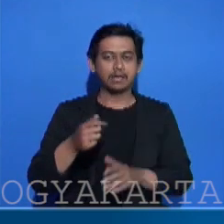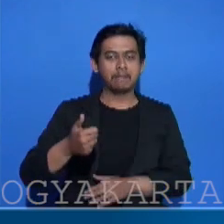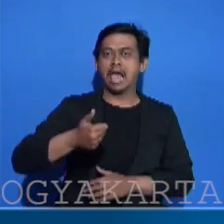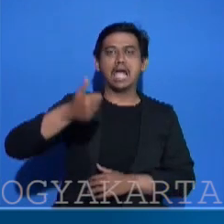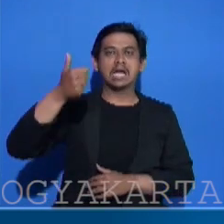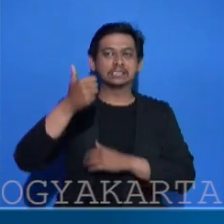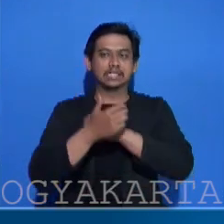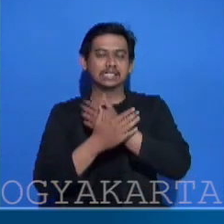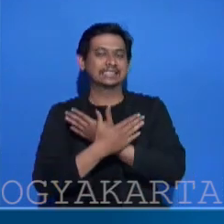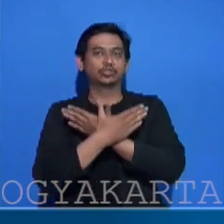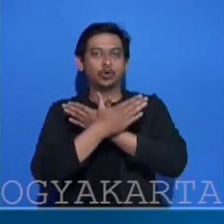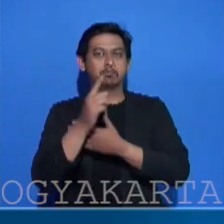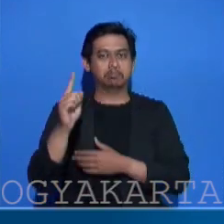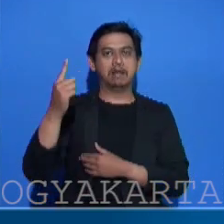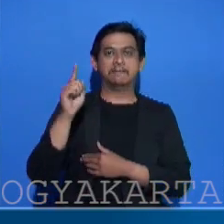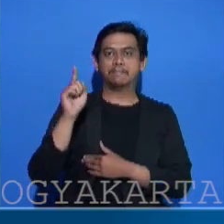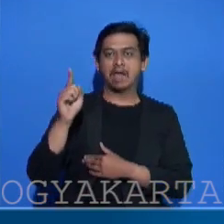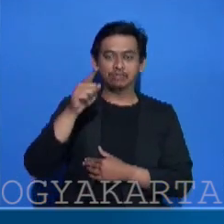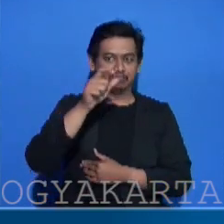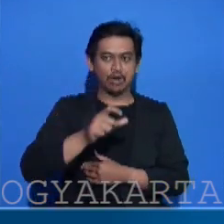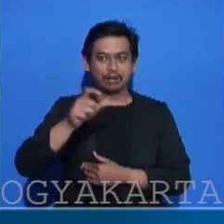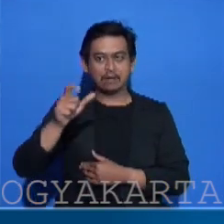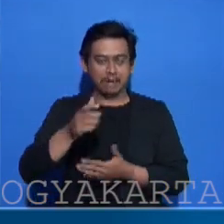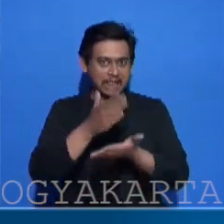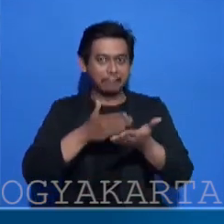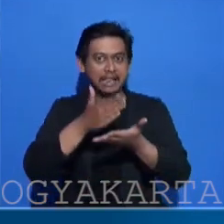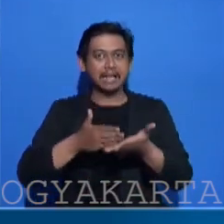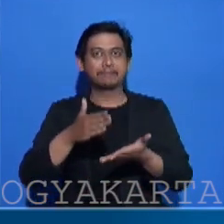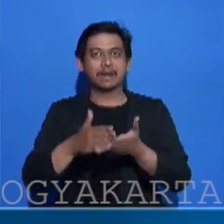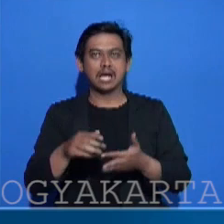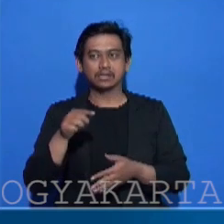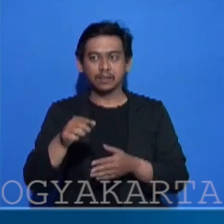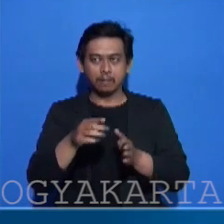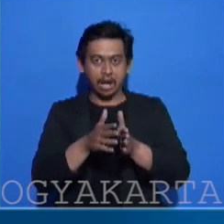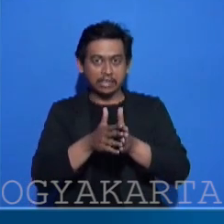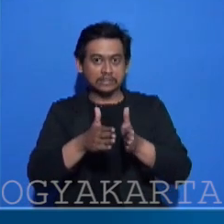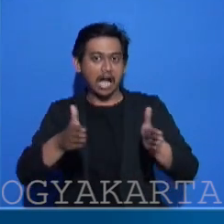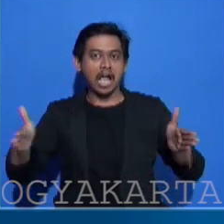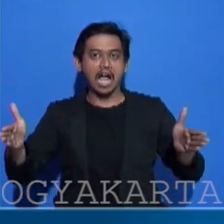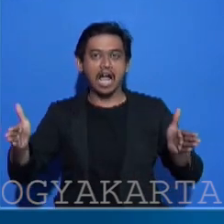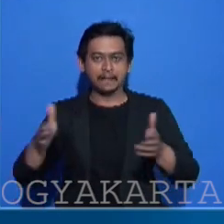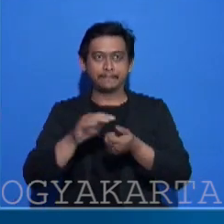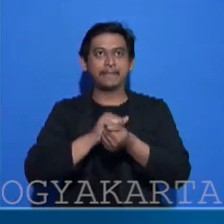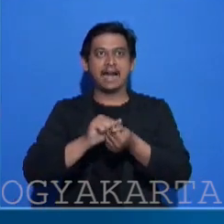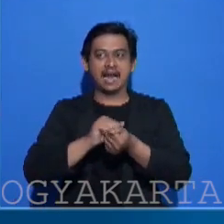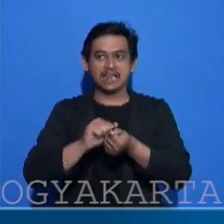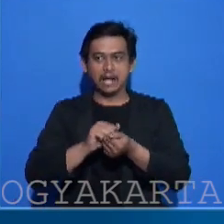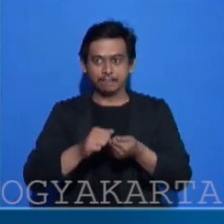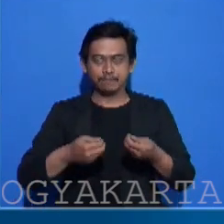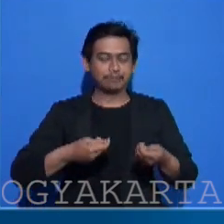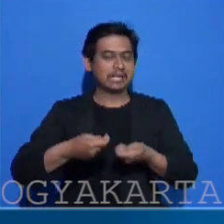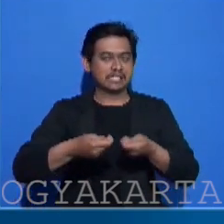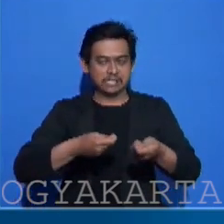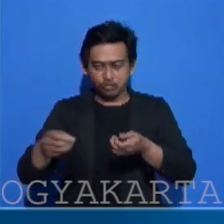ada beberapa variasi tempe yang dibuat Kang Boni seperti tempe panjang dengan bungkus plastik sasaran pasaran para